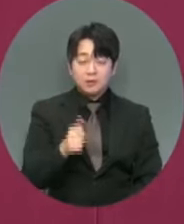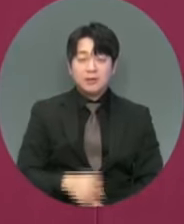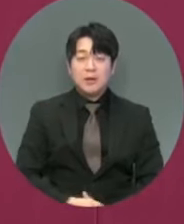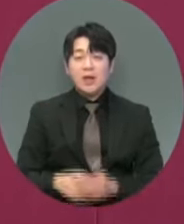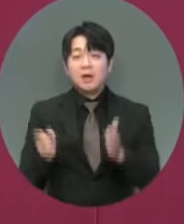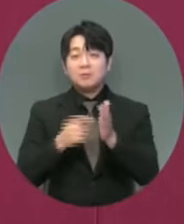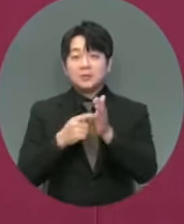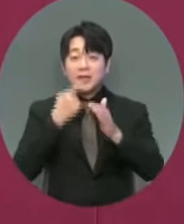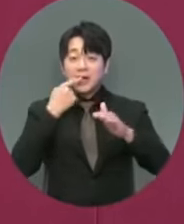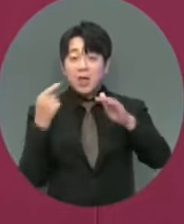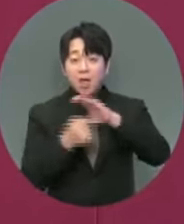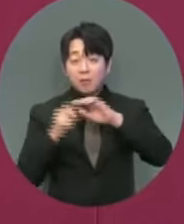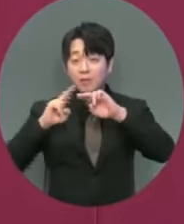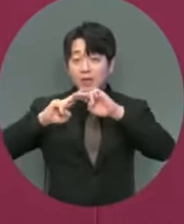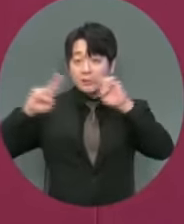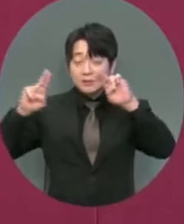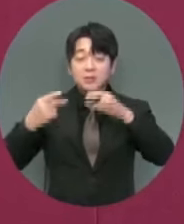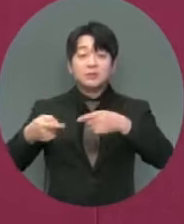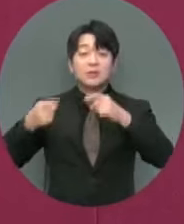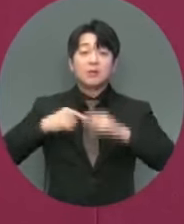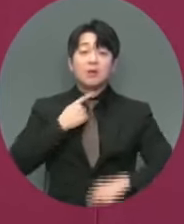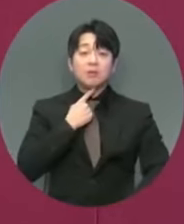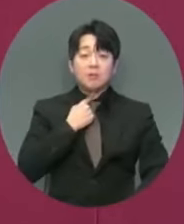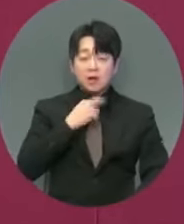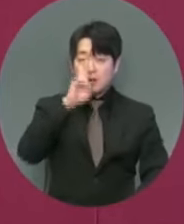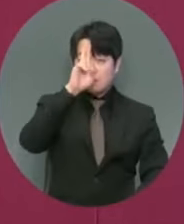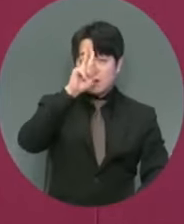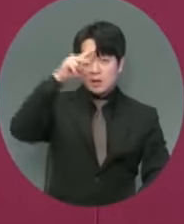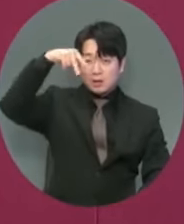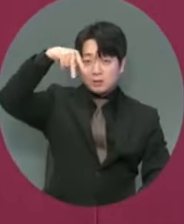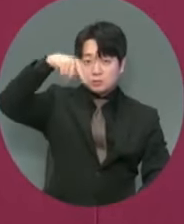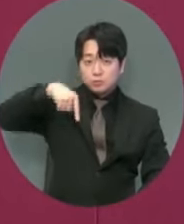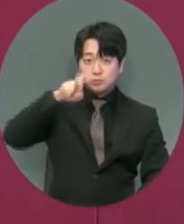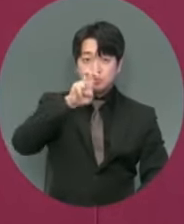비상계엄 해제 요구 결의안에 참석한 박수민 의원,